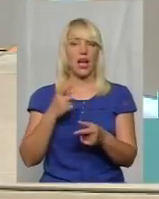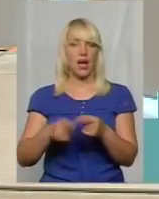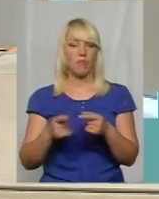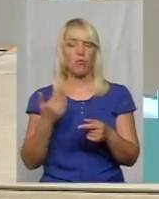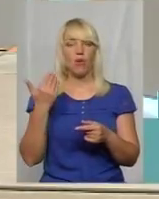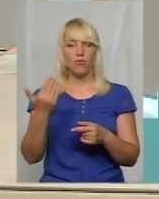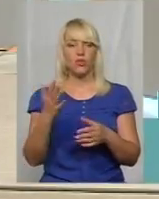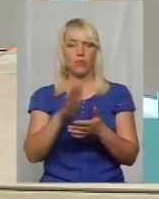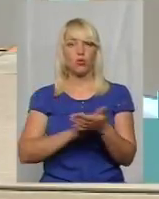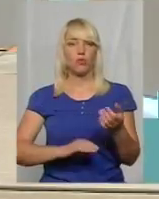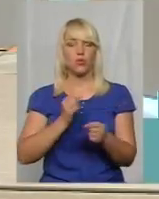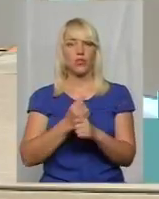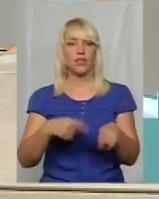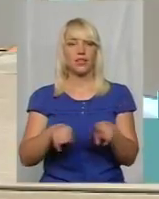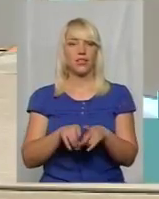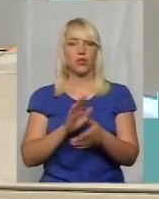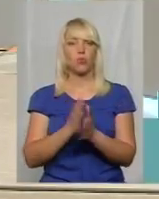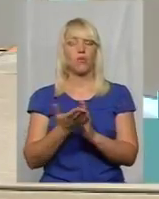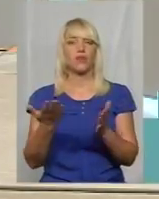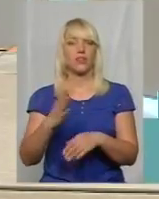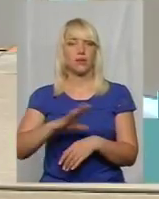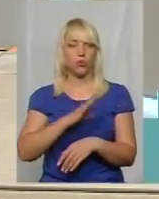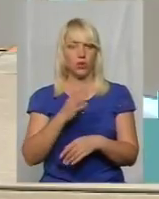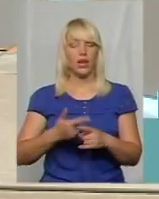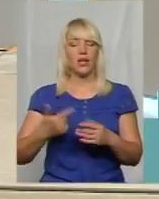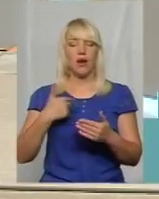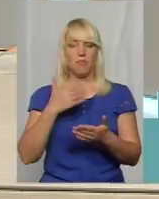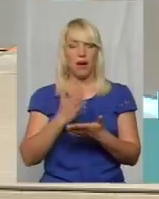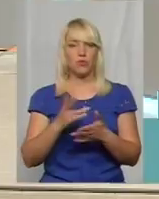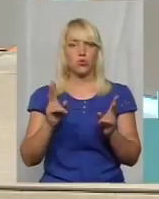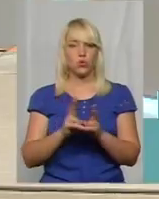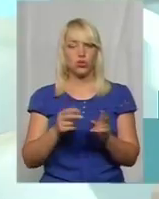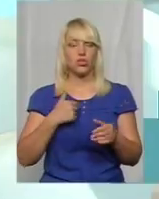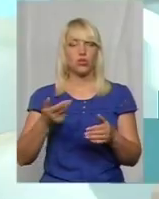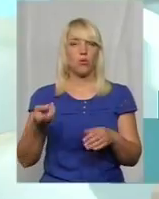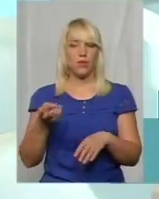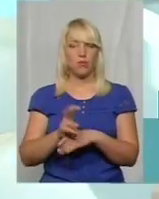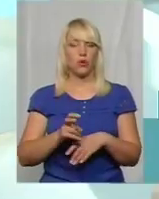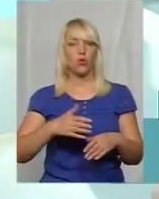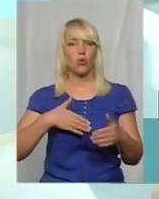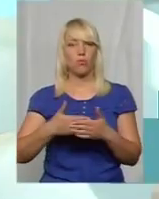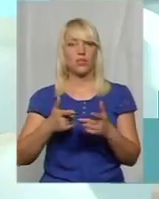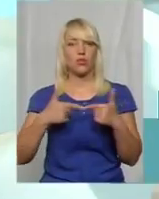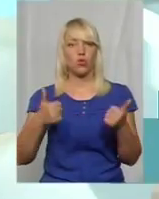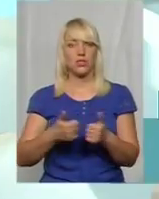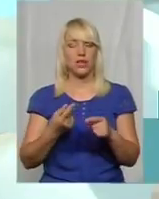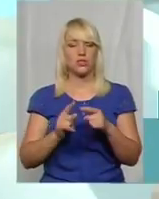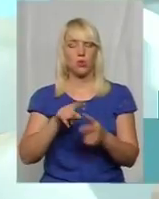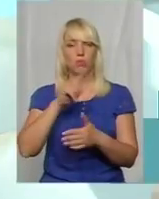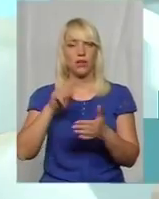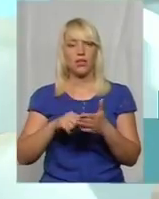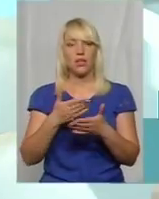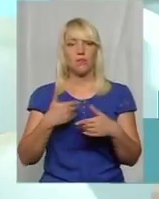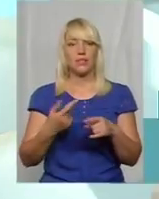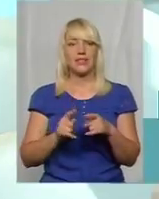самих умовах, які це були. Я сьогодні мав зустріч уже, до мене приходили громадські організації з цього питання, і ми це питання